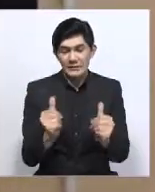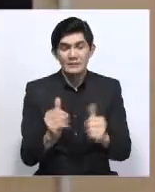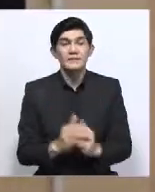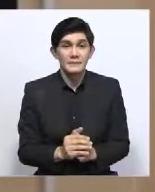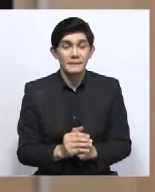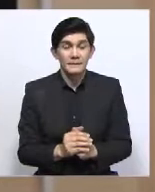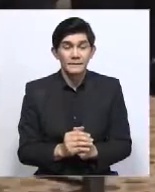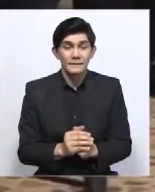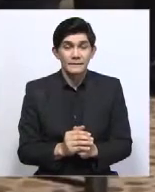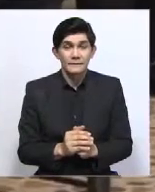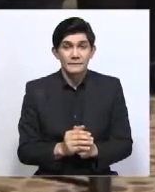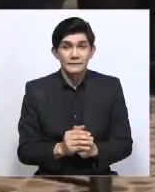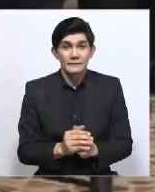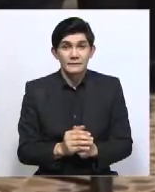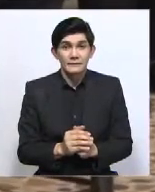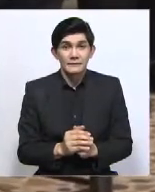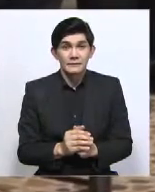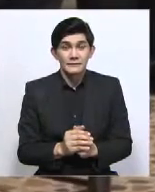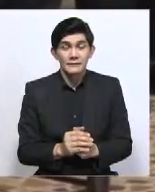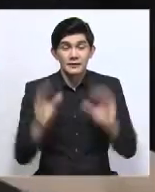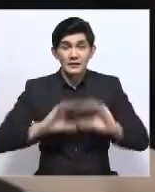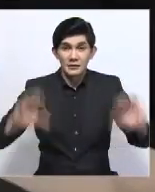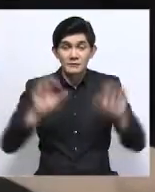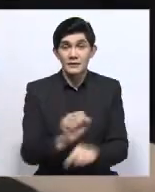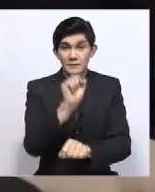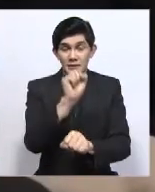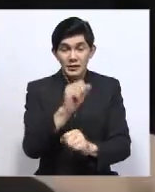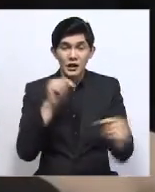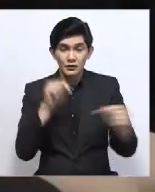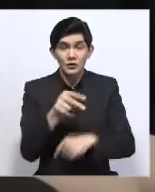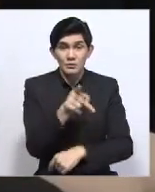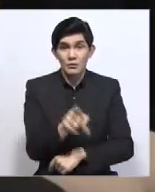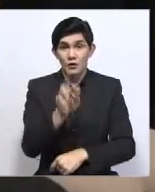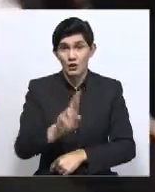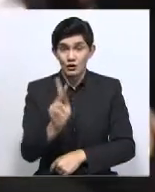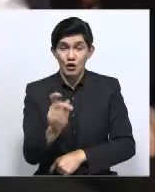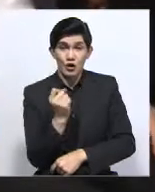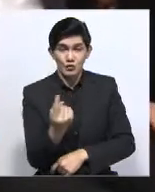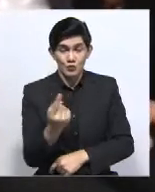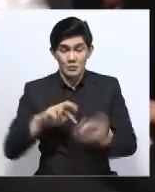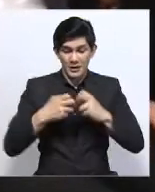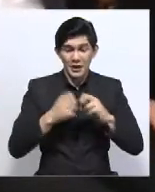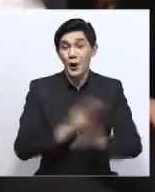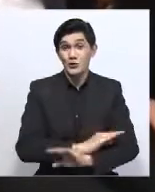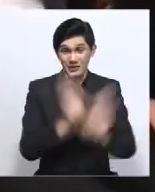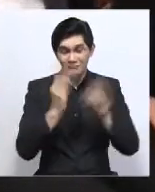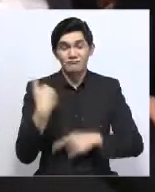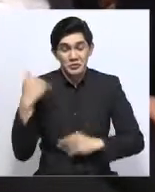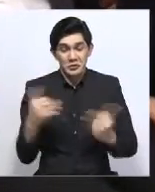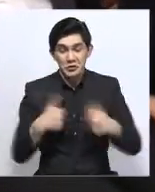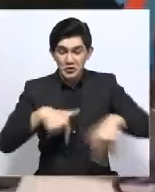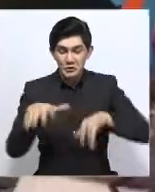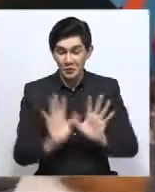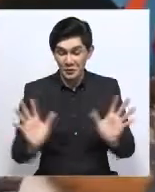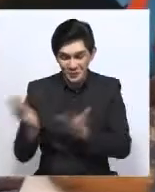ะคะซึ่งจนรัฐบาลได้ประกาศยกเลิกพรกฉุกเฉินค่ะโดยมีประชาชนมารอต้อนรับอย่างเนือง